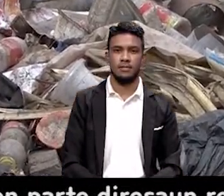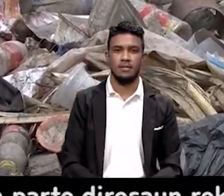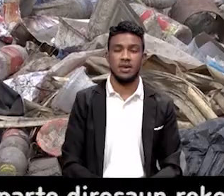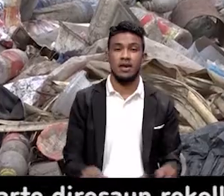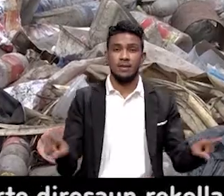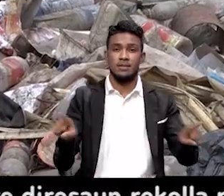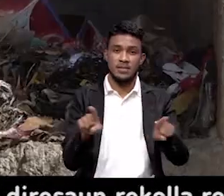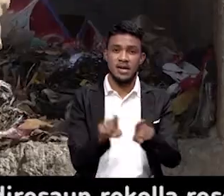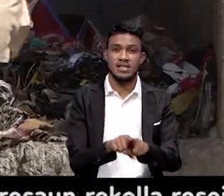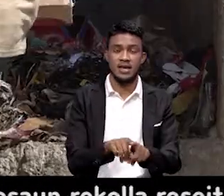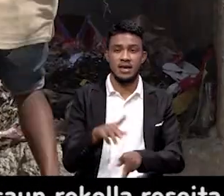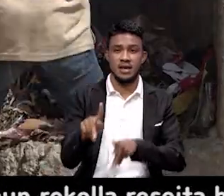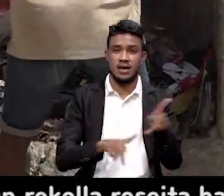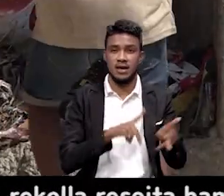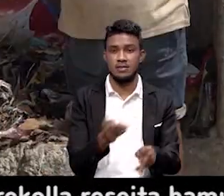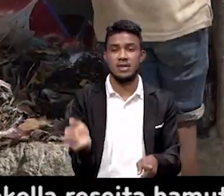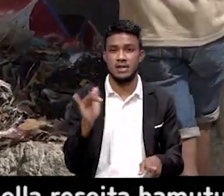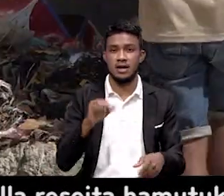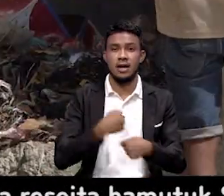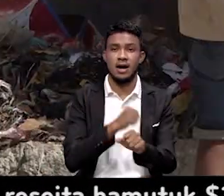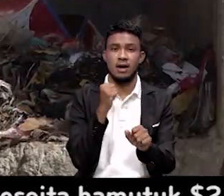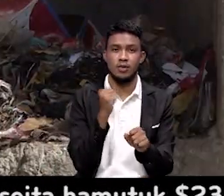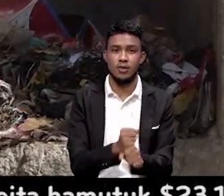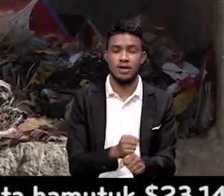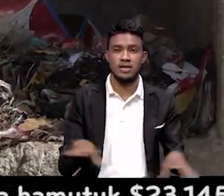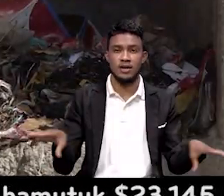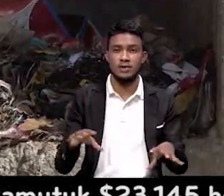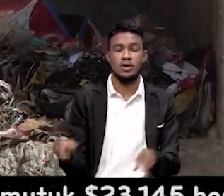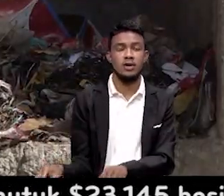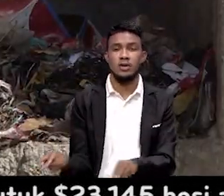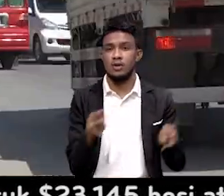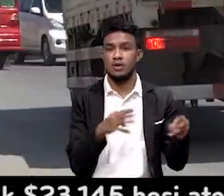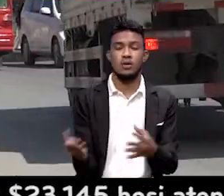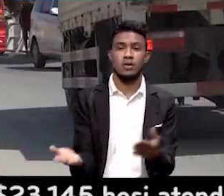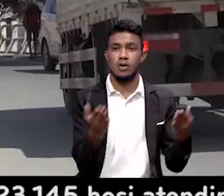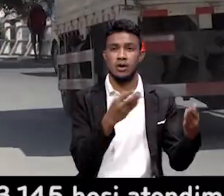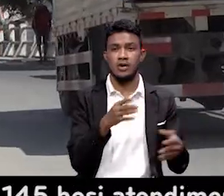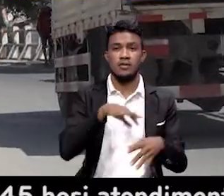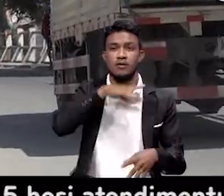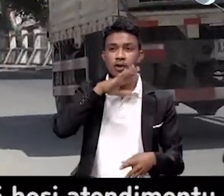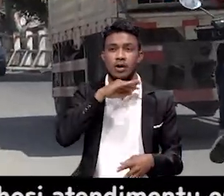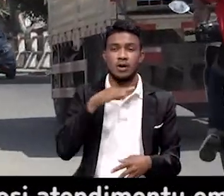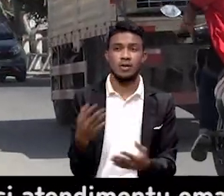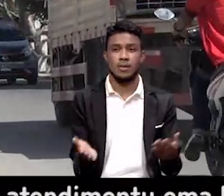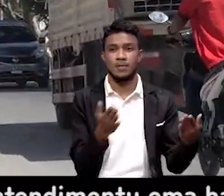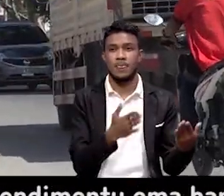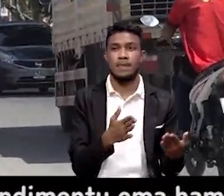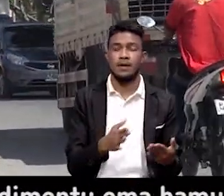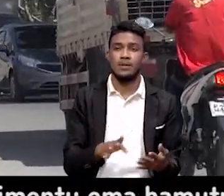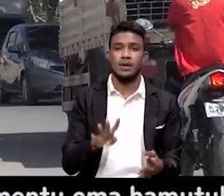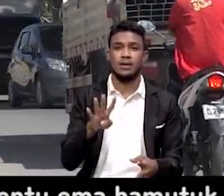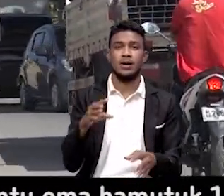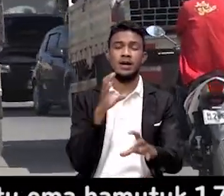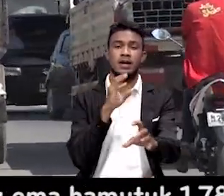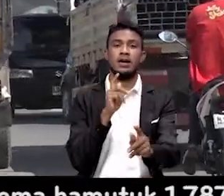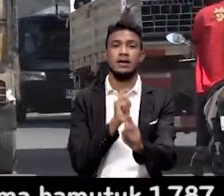Maske autoridade kompetente halo na jestaun hori zere lisu hirakne iha kapital dili, ho kamineta hat nulu, nebe